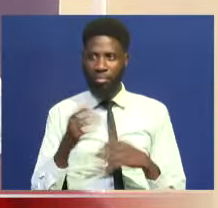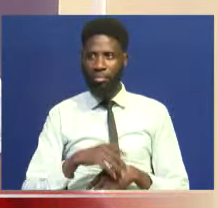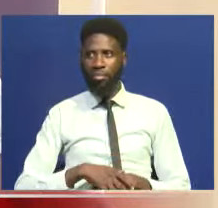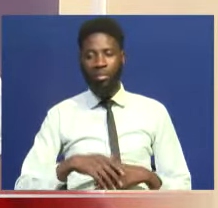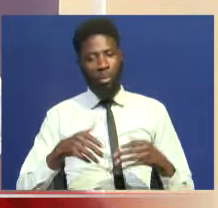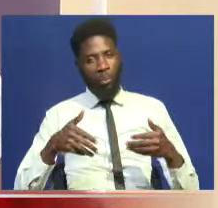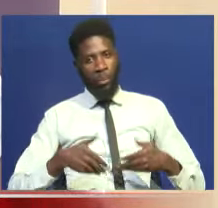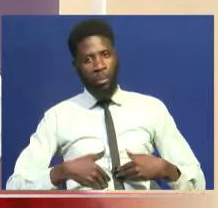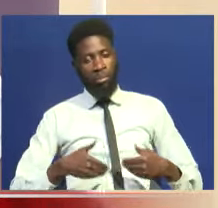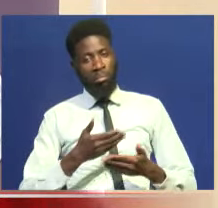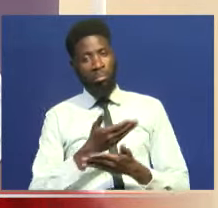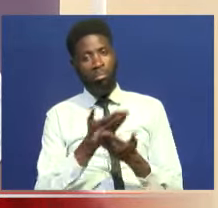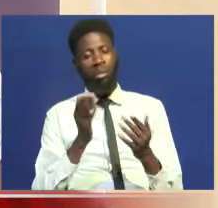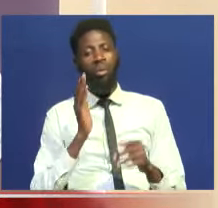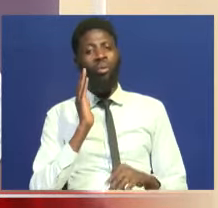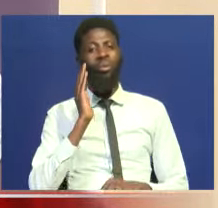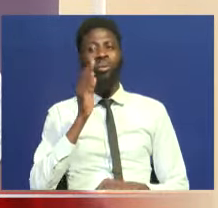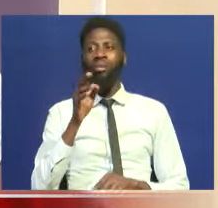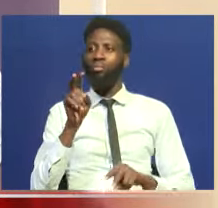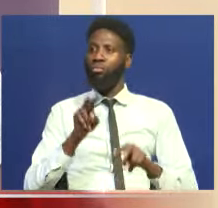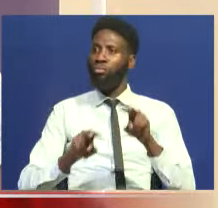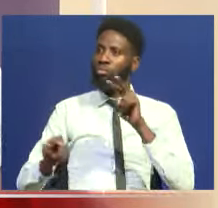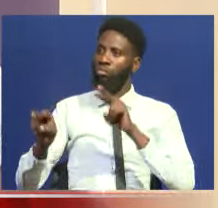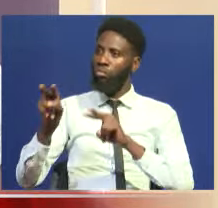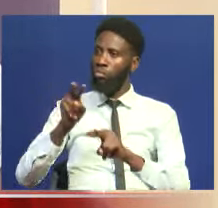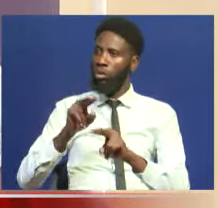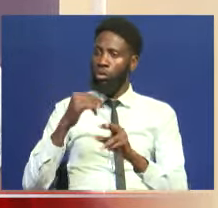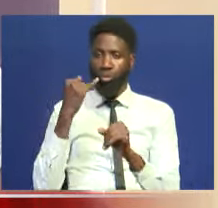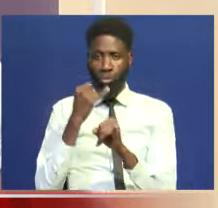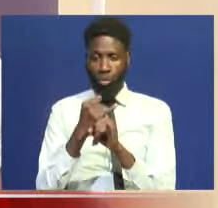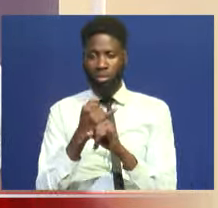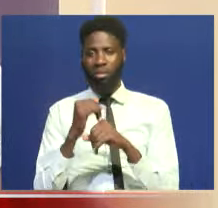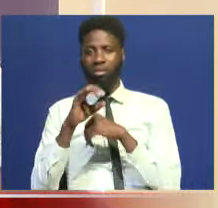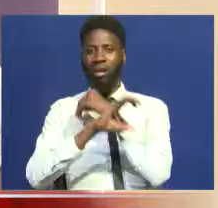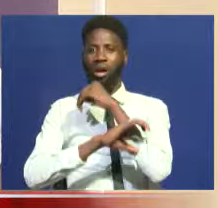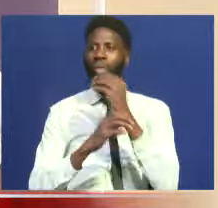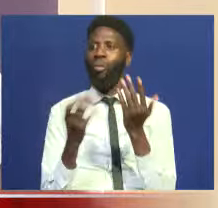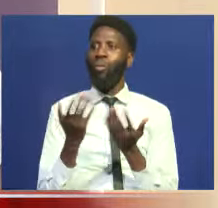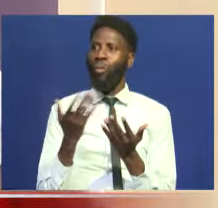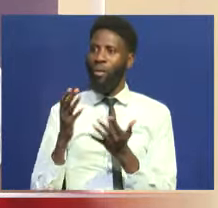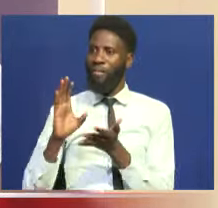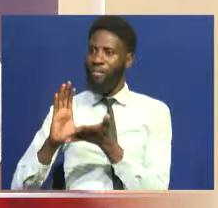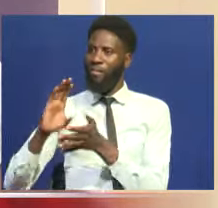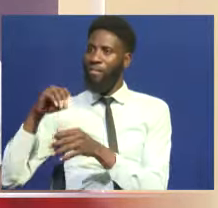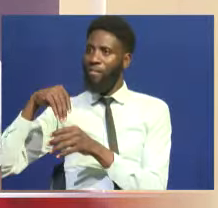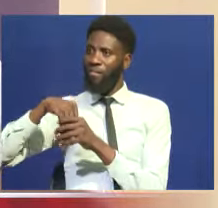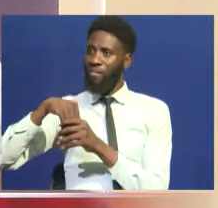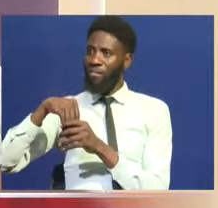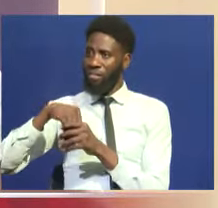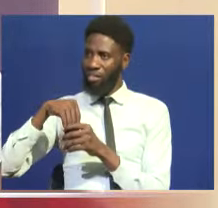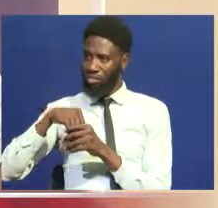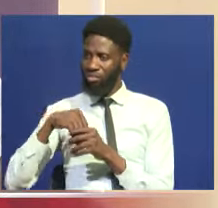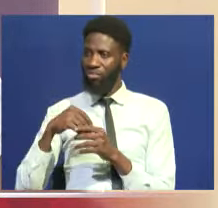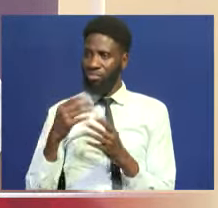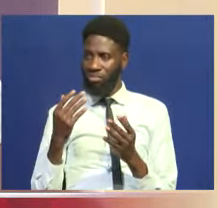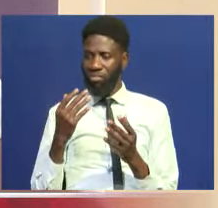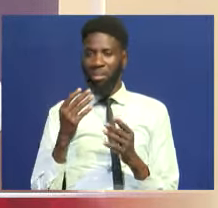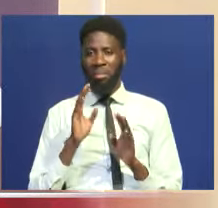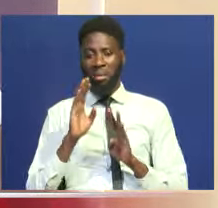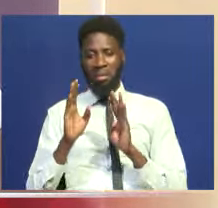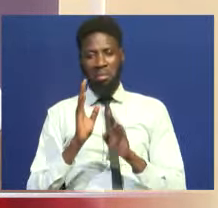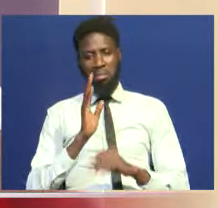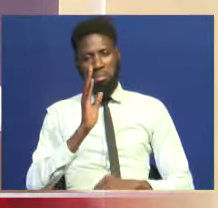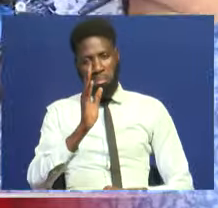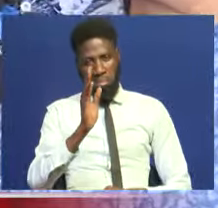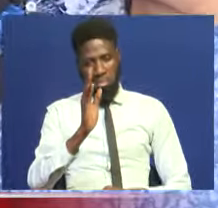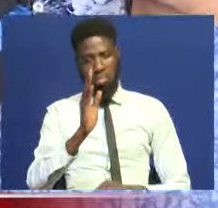jobs. And when you seek jobs in a country which has not invested in integrity, we will suffer the most as